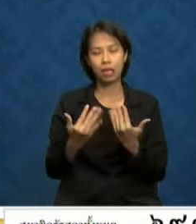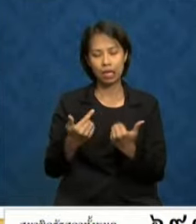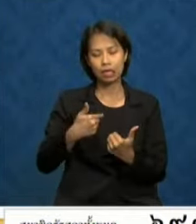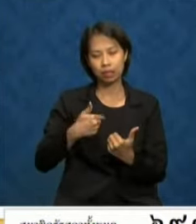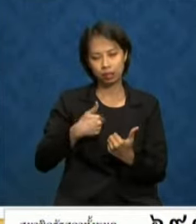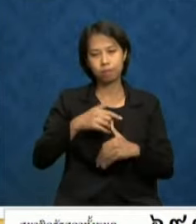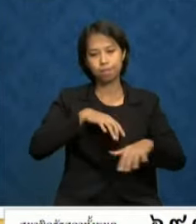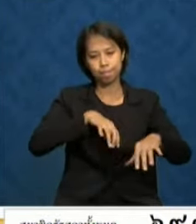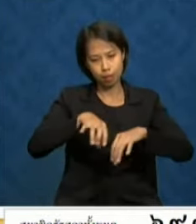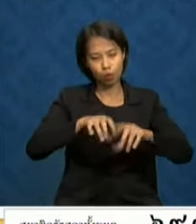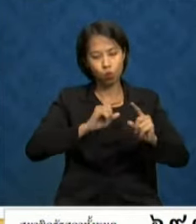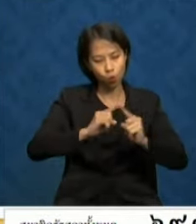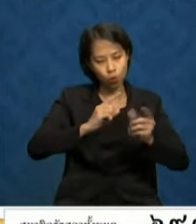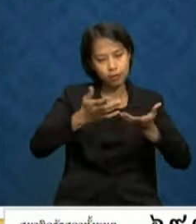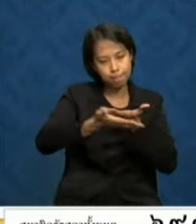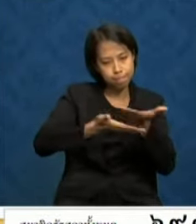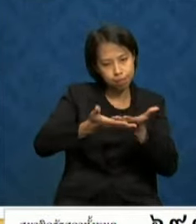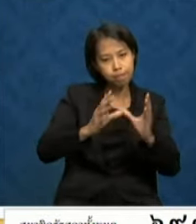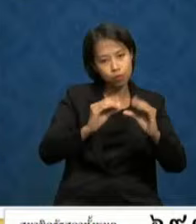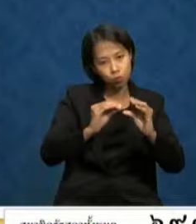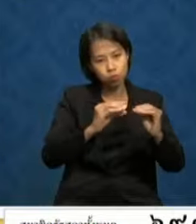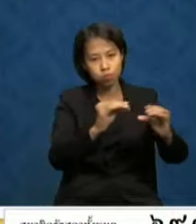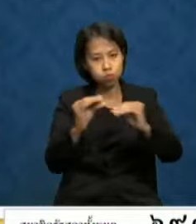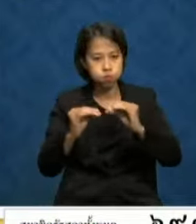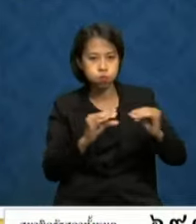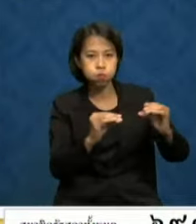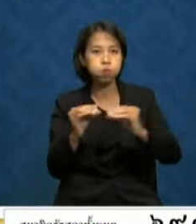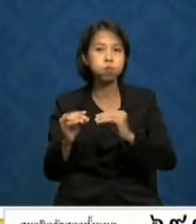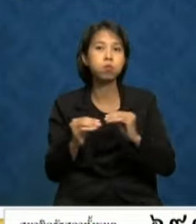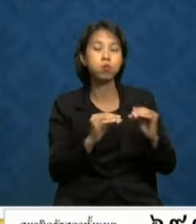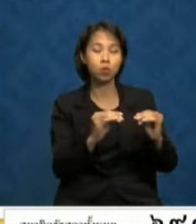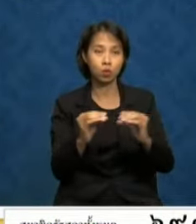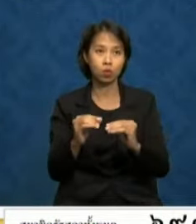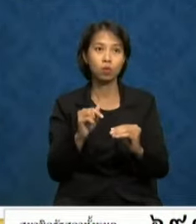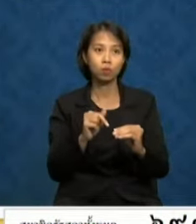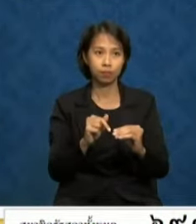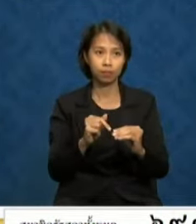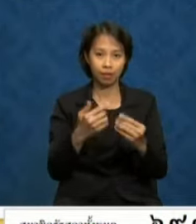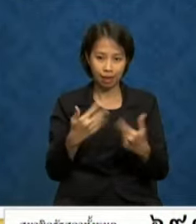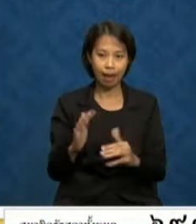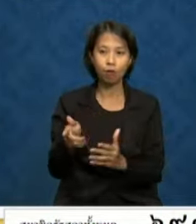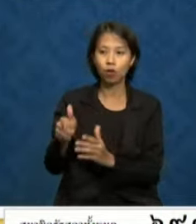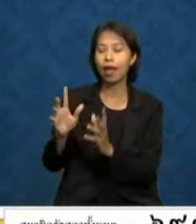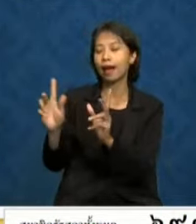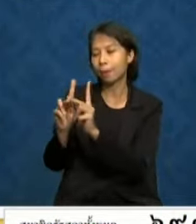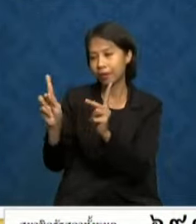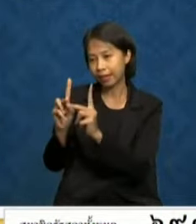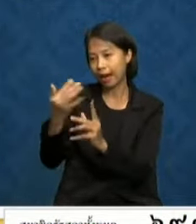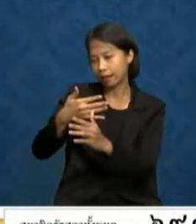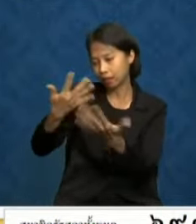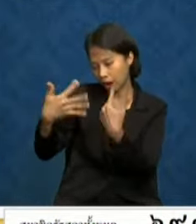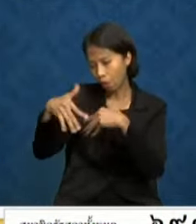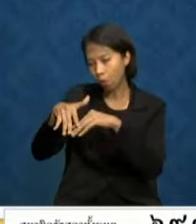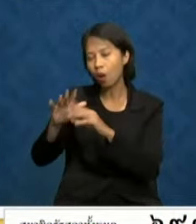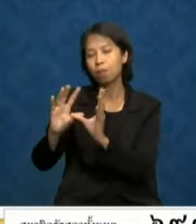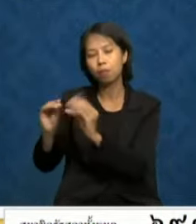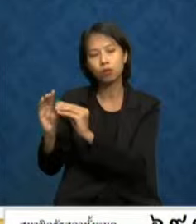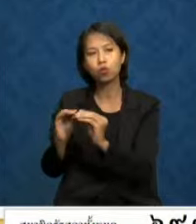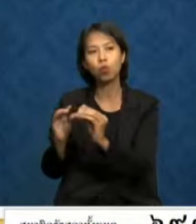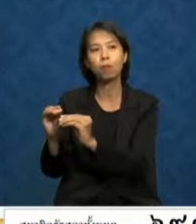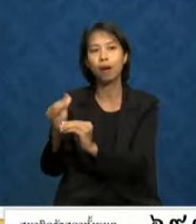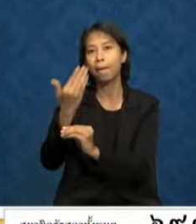แล้วก็ปรึกษาหารือทางท่านผ่านคณะกรรมาธิการต่างๆด้วยนะครับ